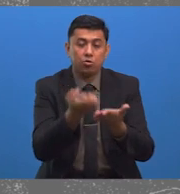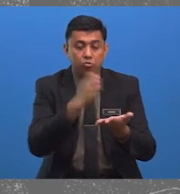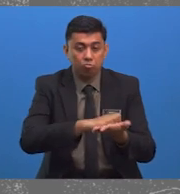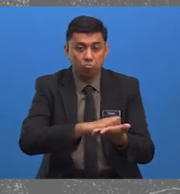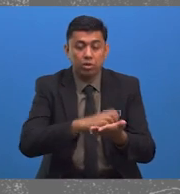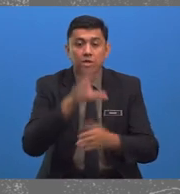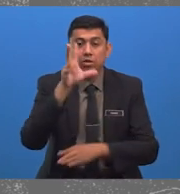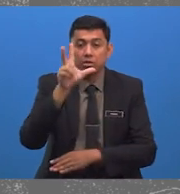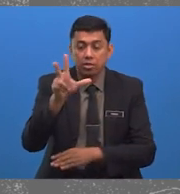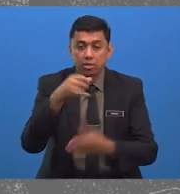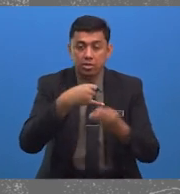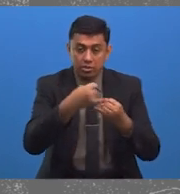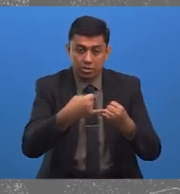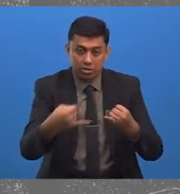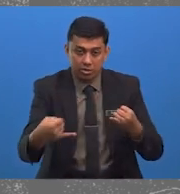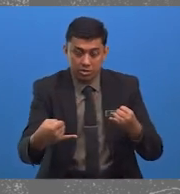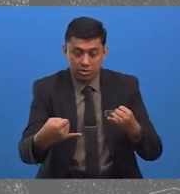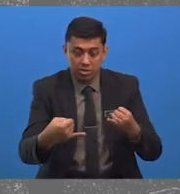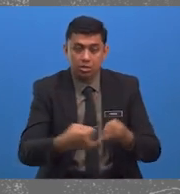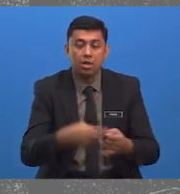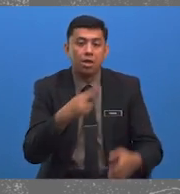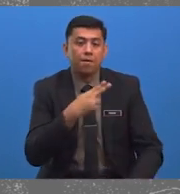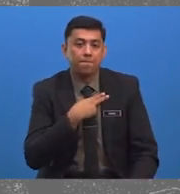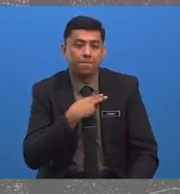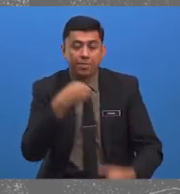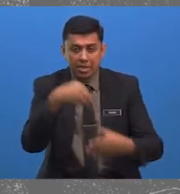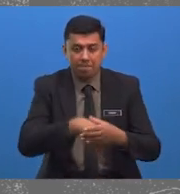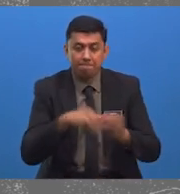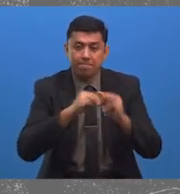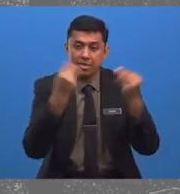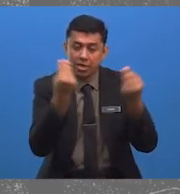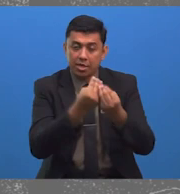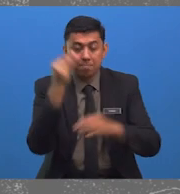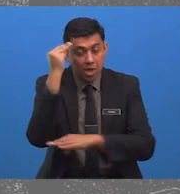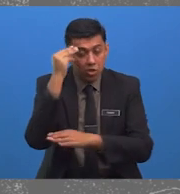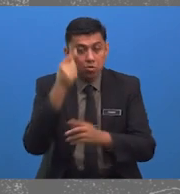Berikan tiga jenis hamba dalam masyarakat Melayu tradisional.